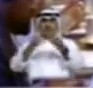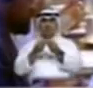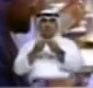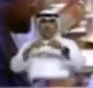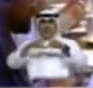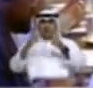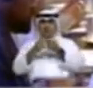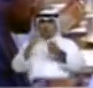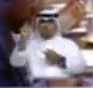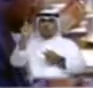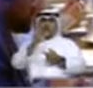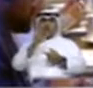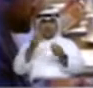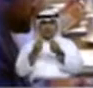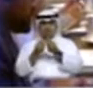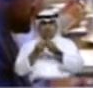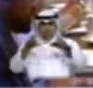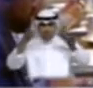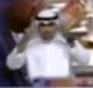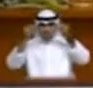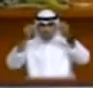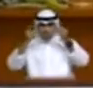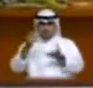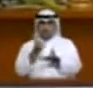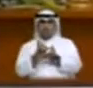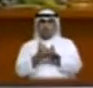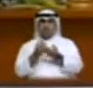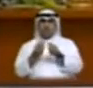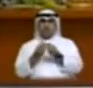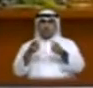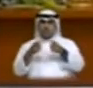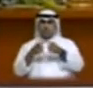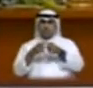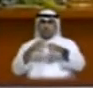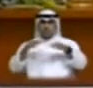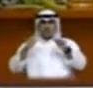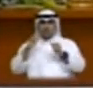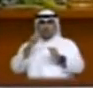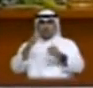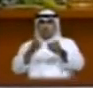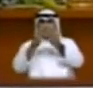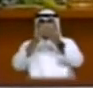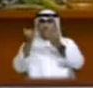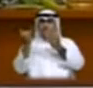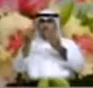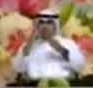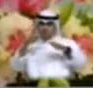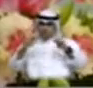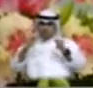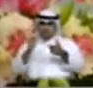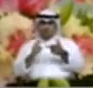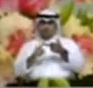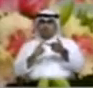الطرفين أبرز التوصيات التي اختتم بها الوزراء اجتماعهم، آملين أن تتحقق قبل انعقاد